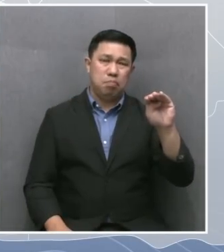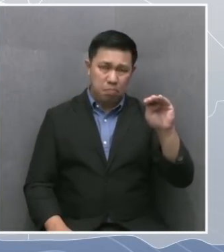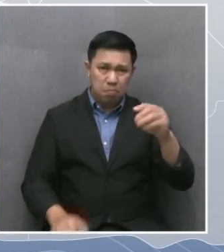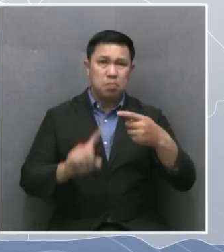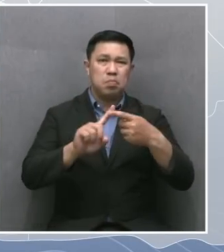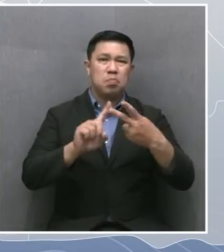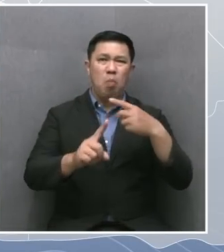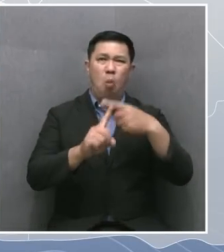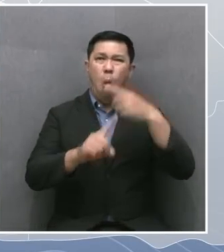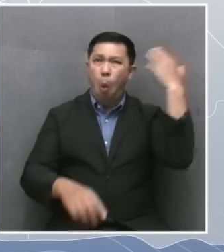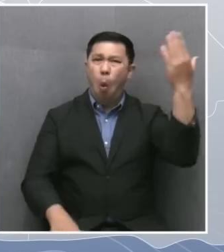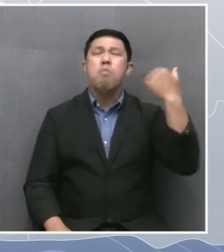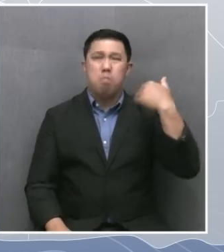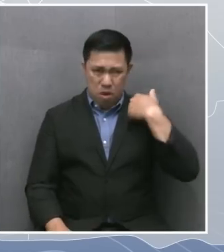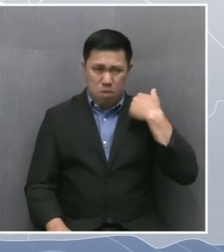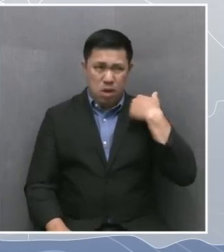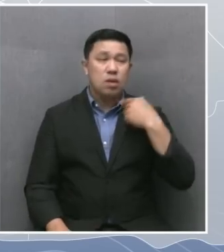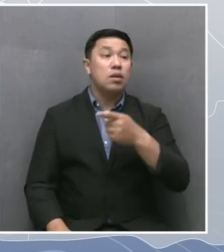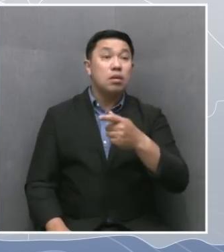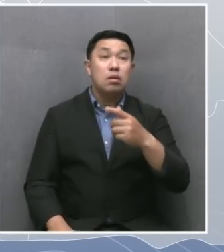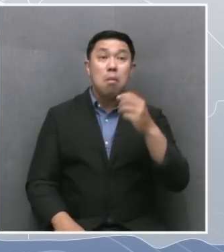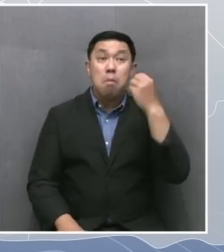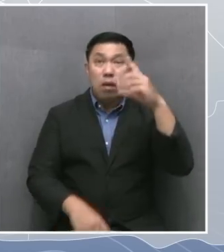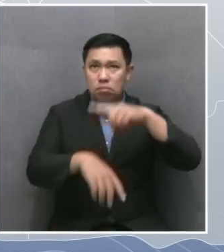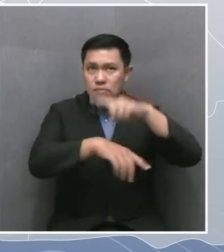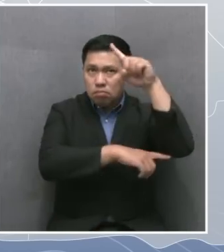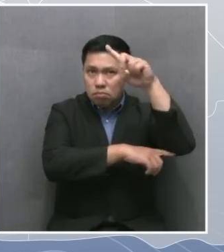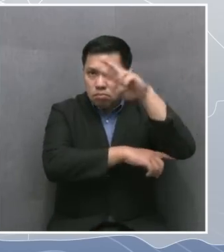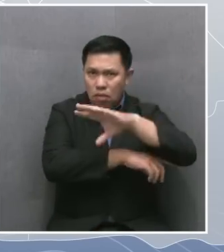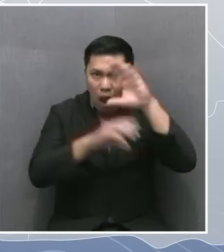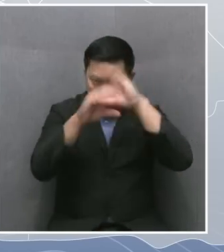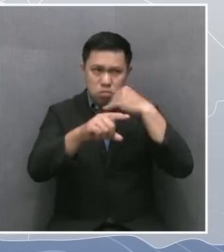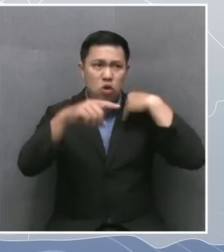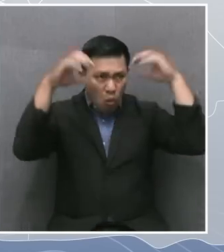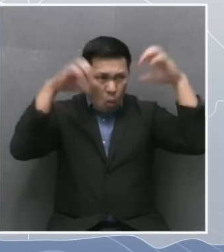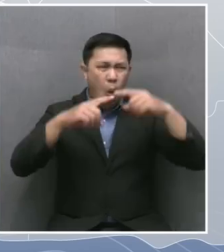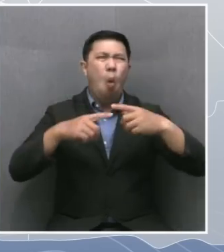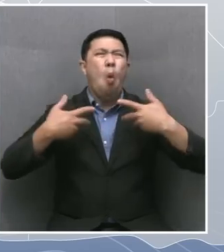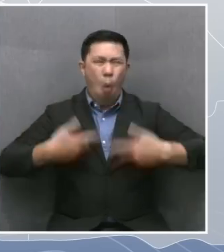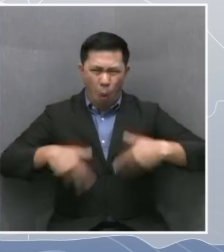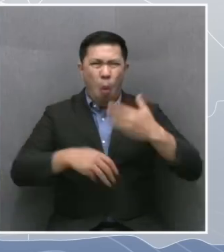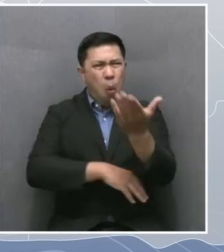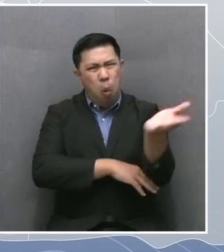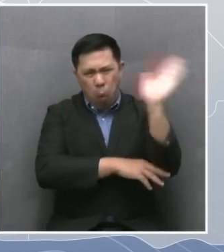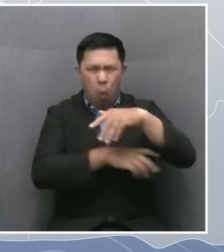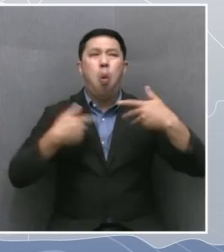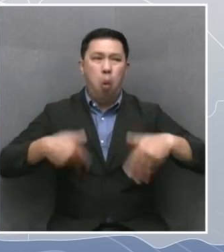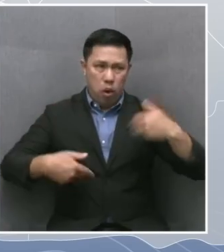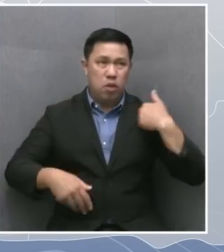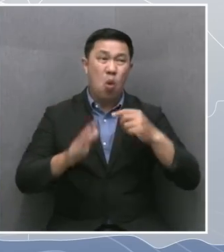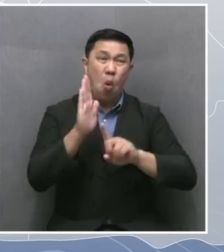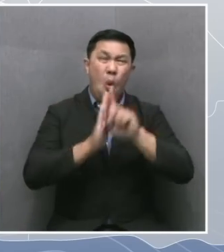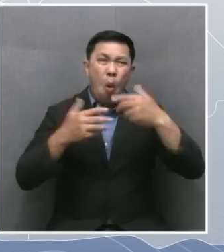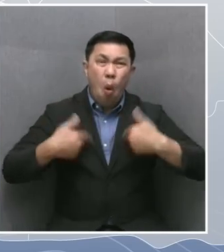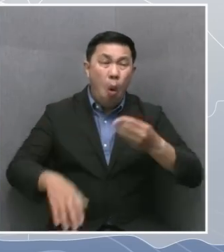กระโชกแรงบางแห่งส่วนมากจะเกิดขึ้นในช่วงบ่ายถึงค่ำนะคะแล้วก็ยังคงมีอากาศร้อนในตอนกลางวันอุณหภูมิสูง